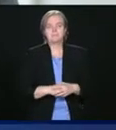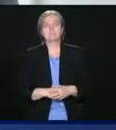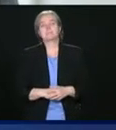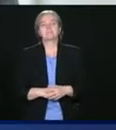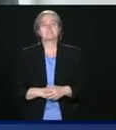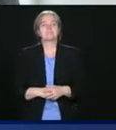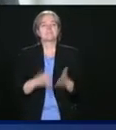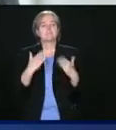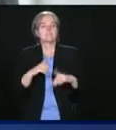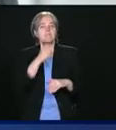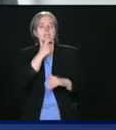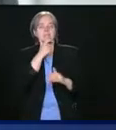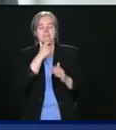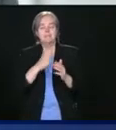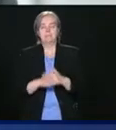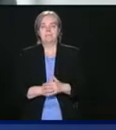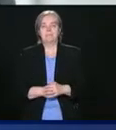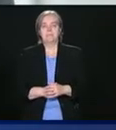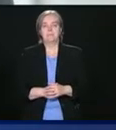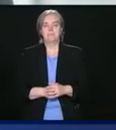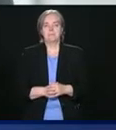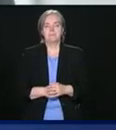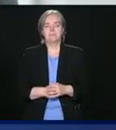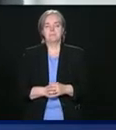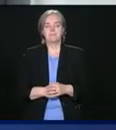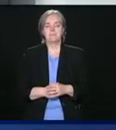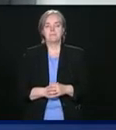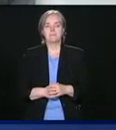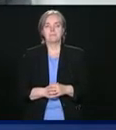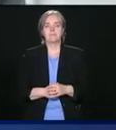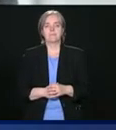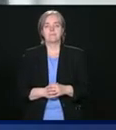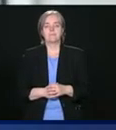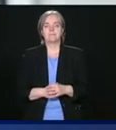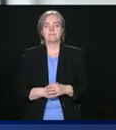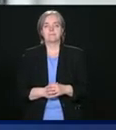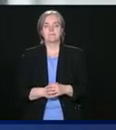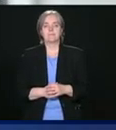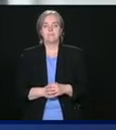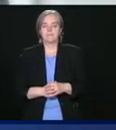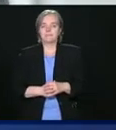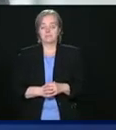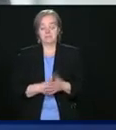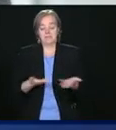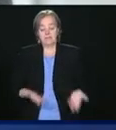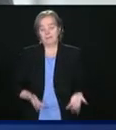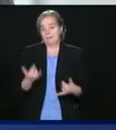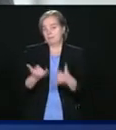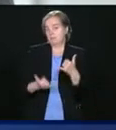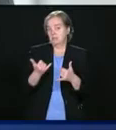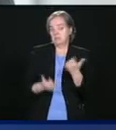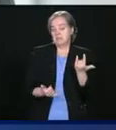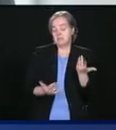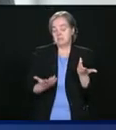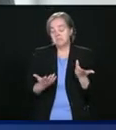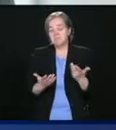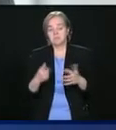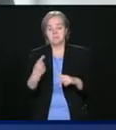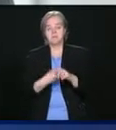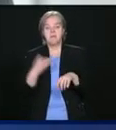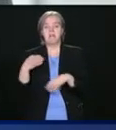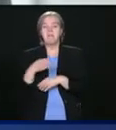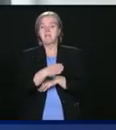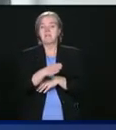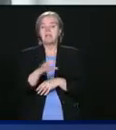We're all here today, but it is the weekend. Nous sommes tous ici aujourd'hui, mais c'est le week-end. Et habituellement, un